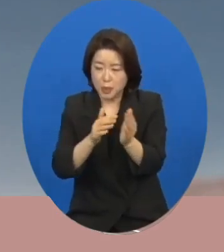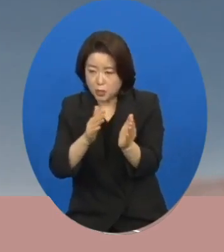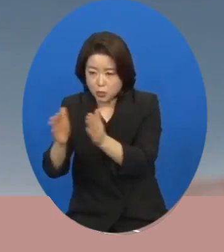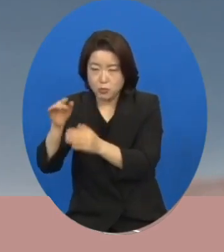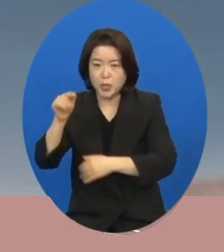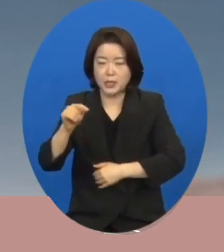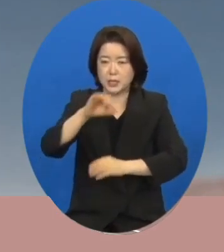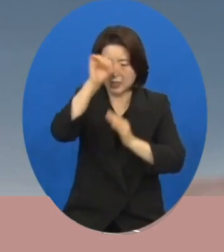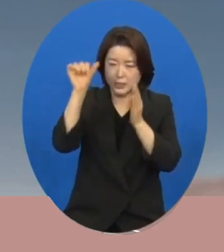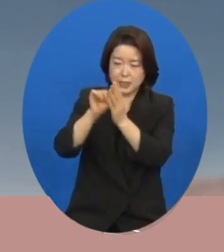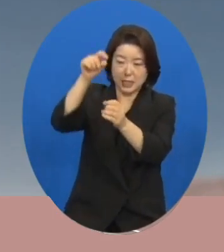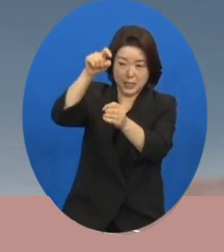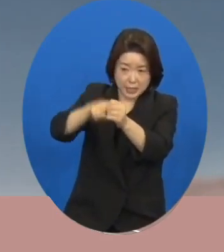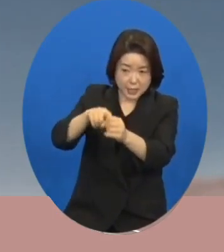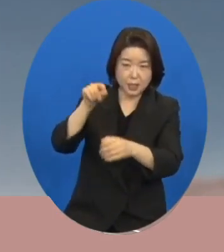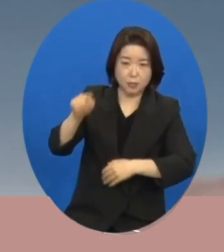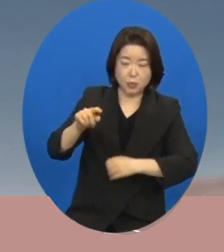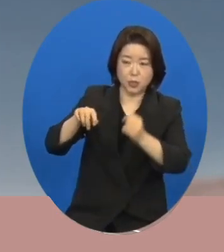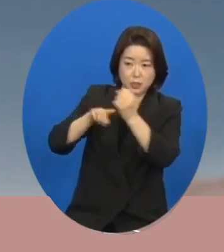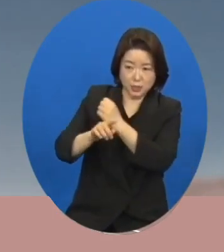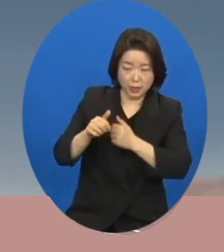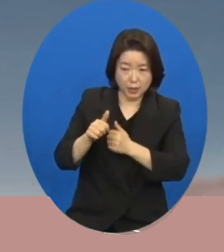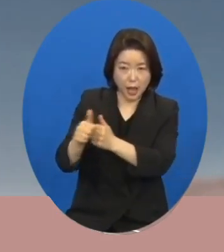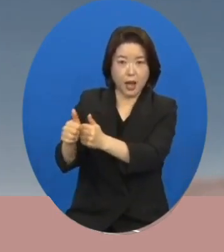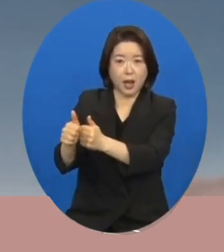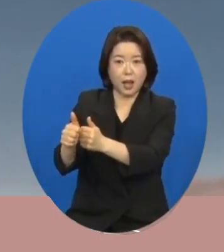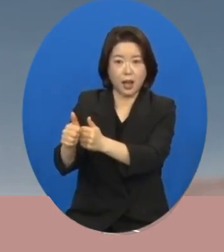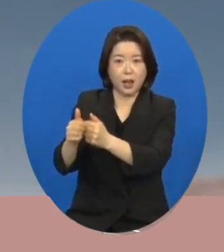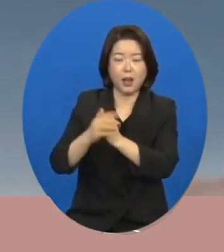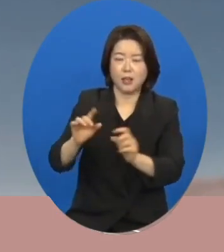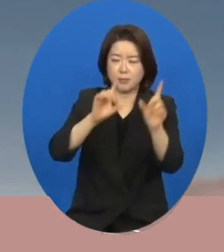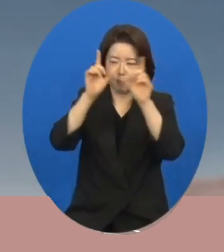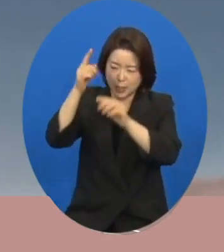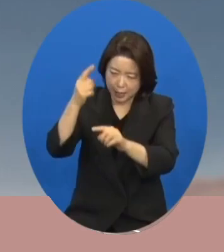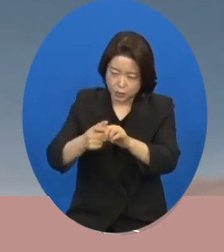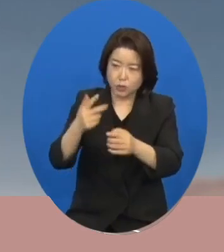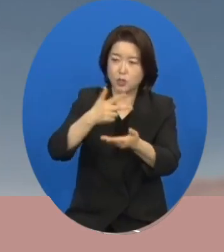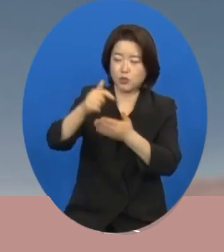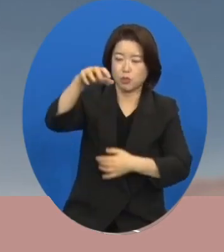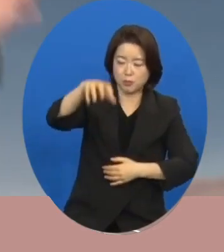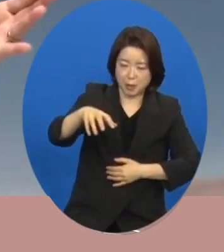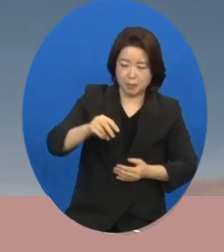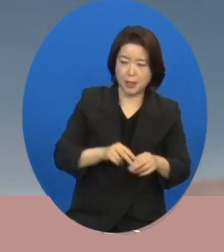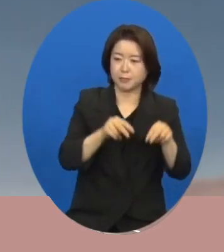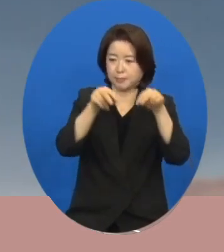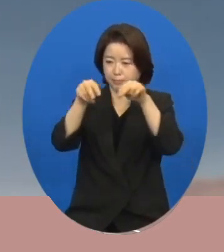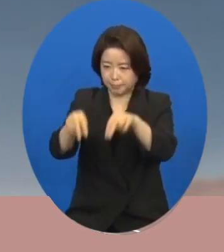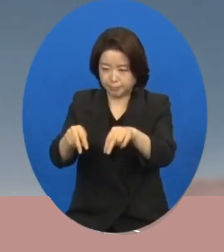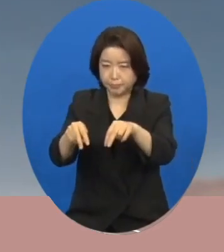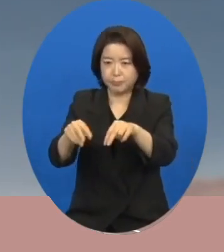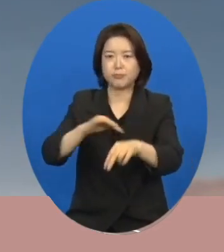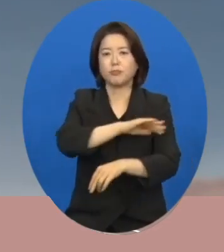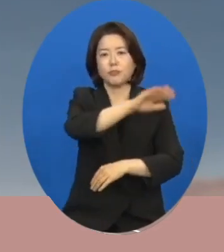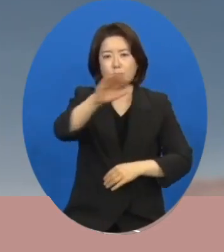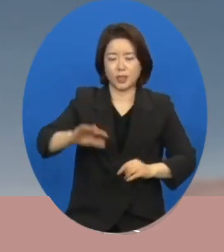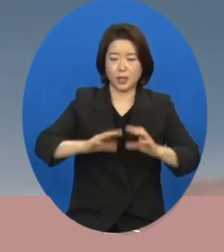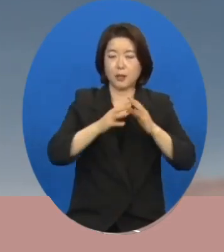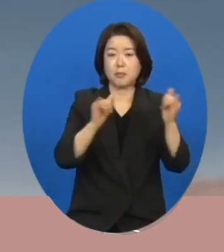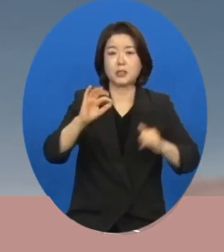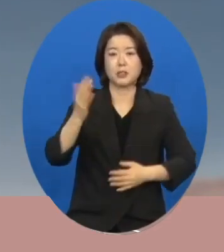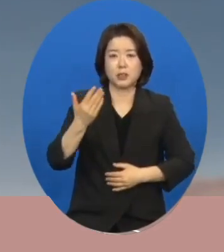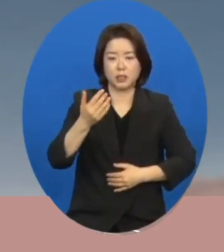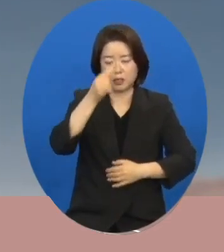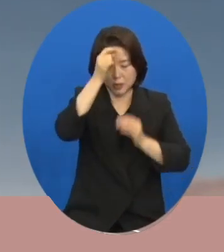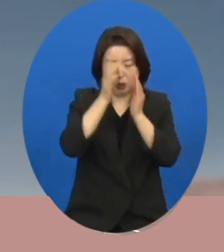그 인생의 목적과 그 뜻에 따라서 살다가 주 앞에 설 수 있는 우리 백성들을 되게 해 달라고 저는